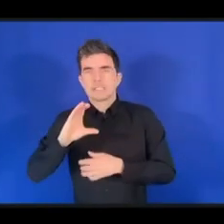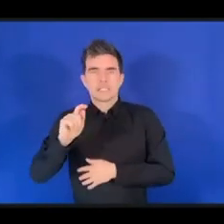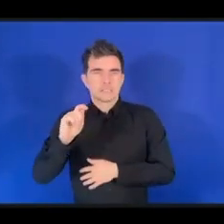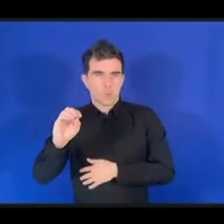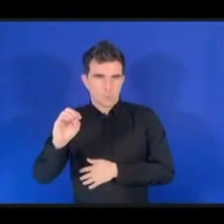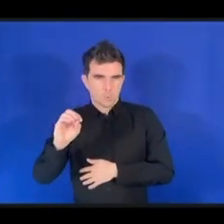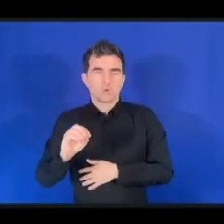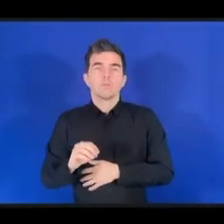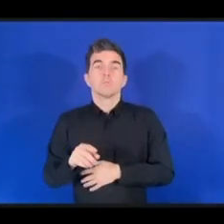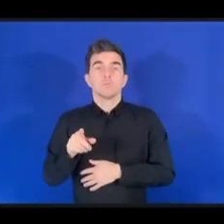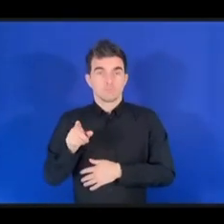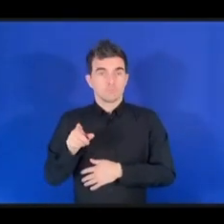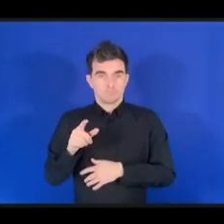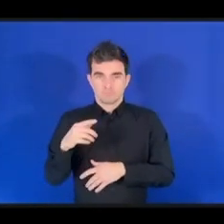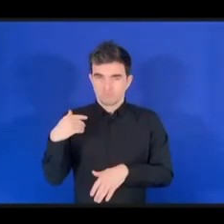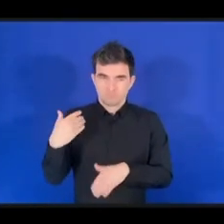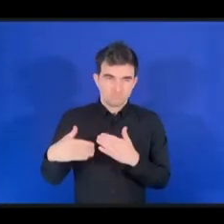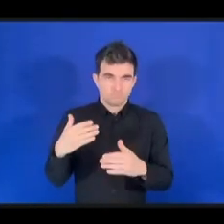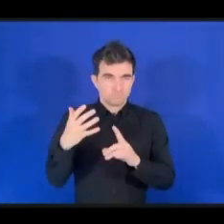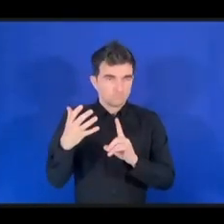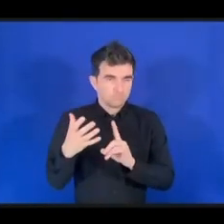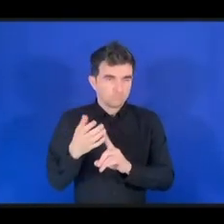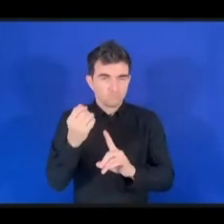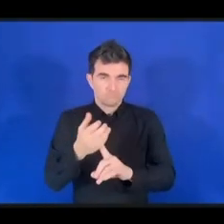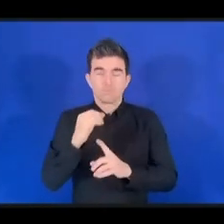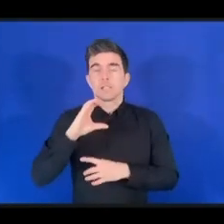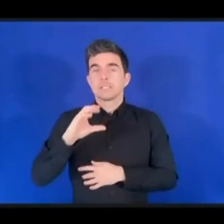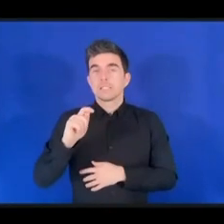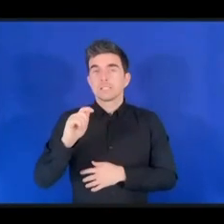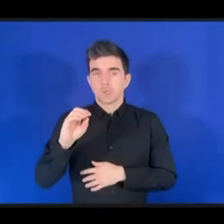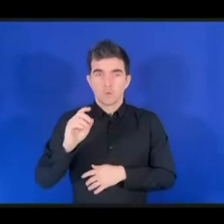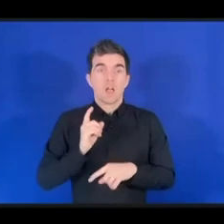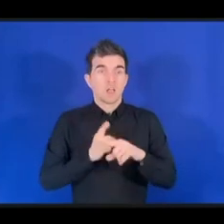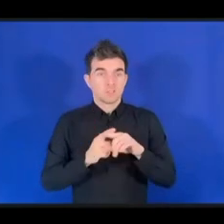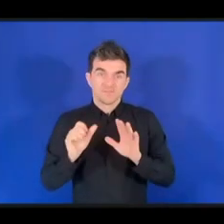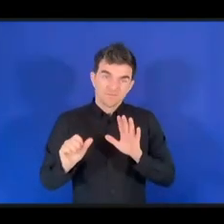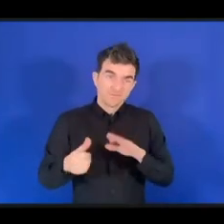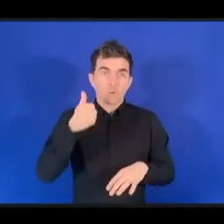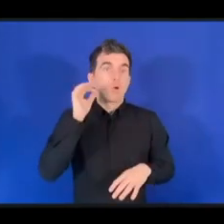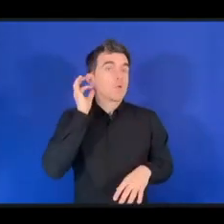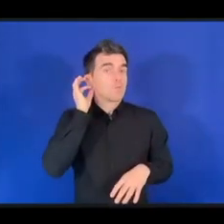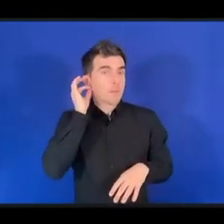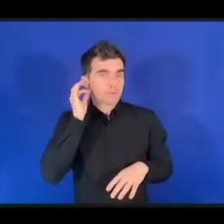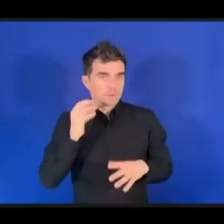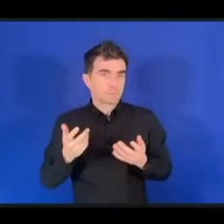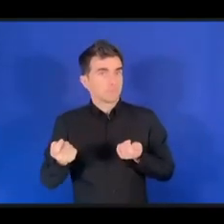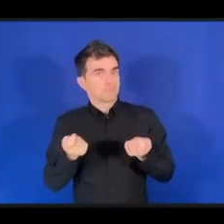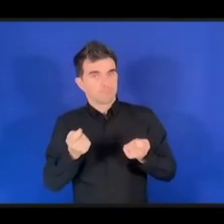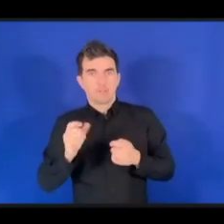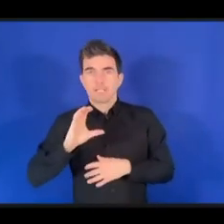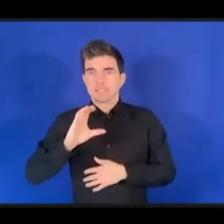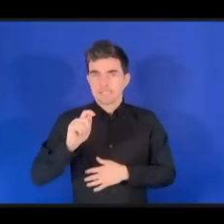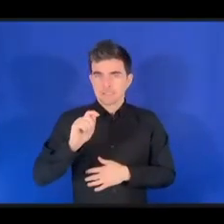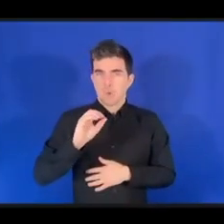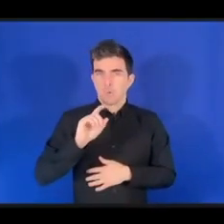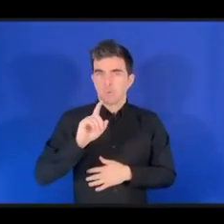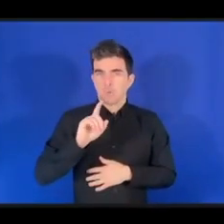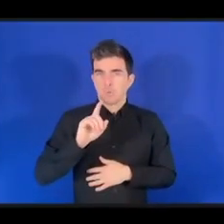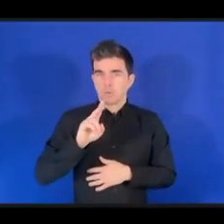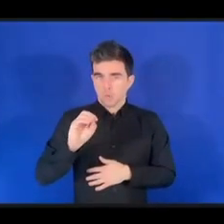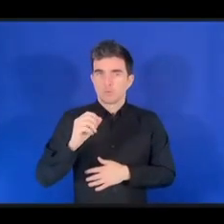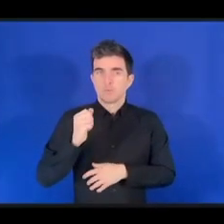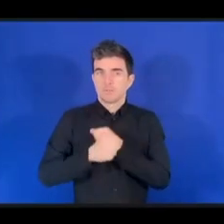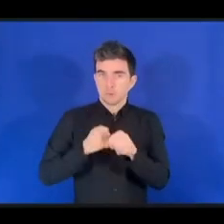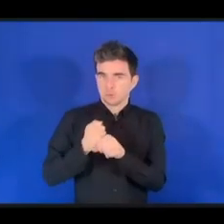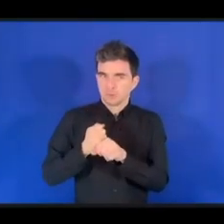120 عاما لهذه المنظمه حيث لم يكن هناك اي امراه احتلت هذا المنصب